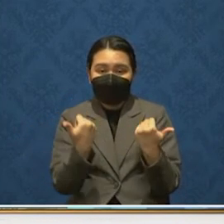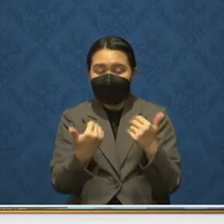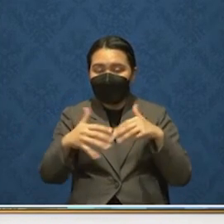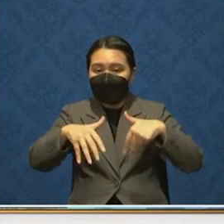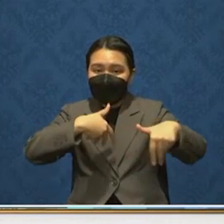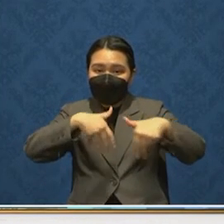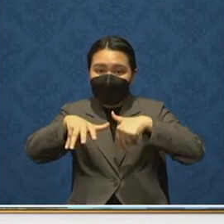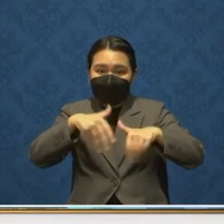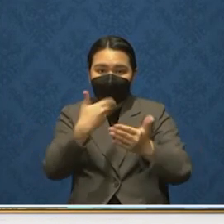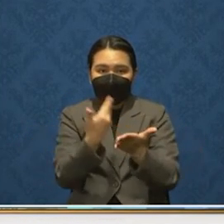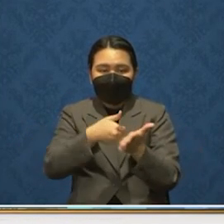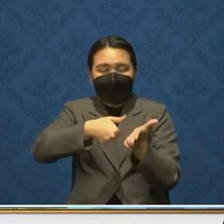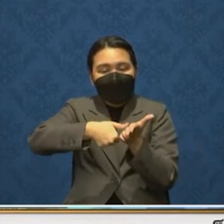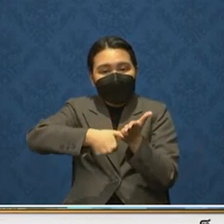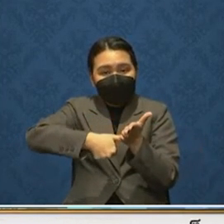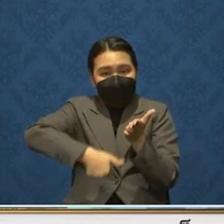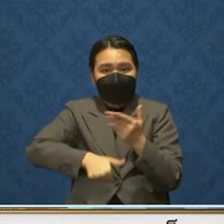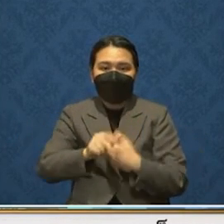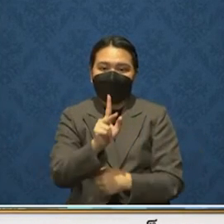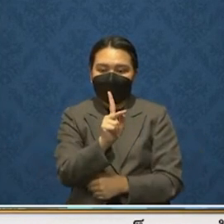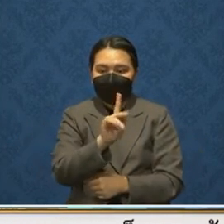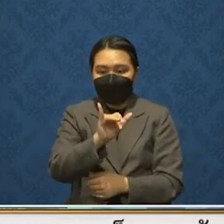ส่ว